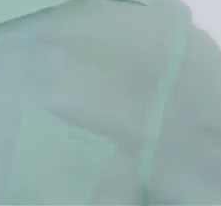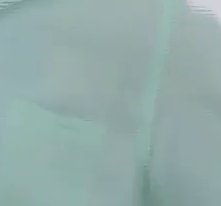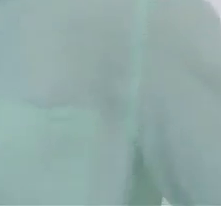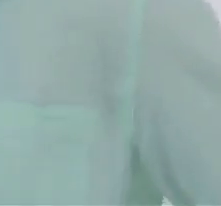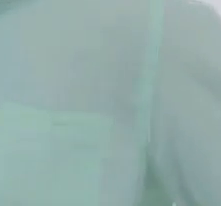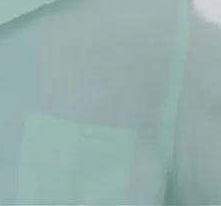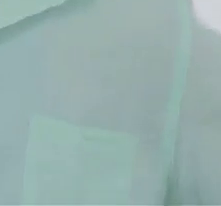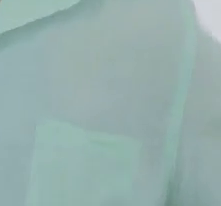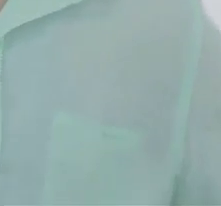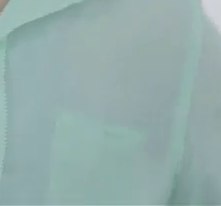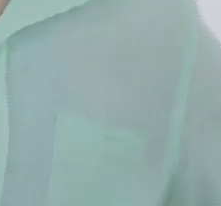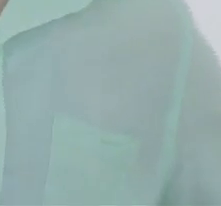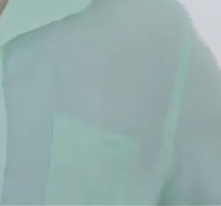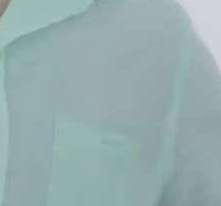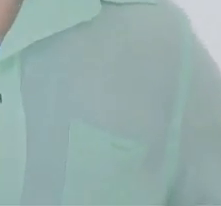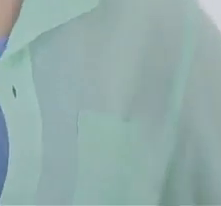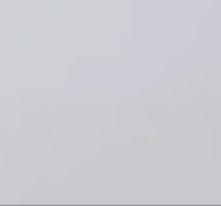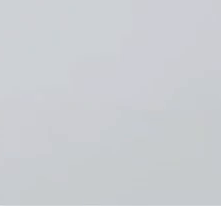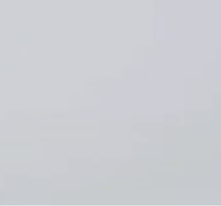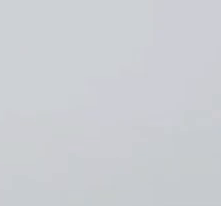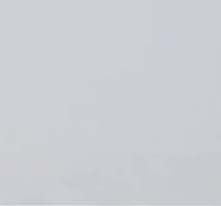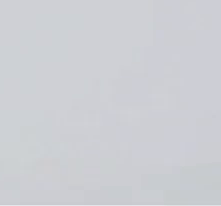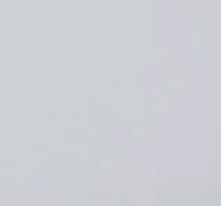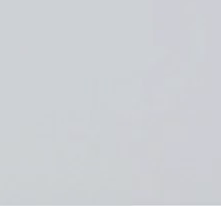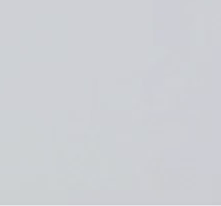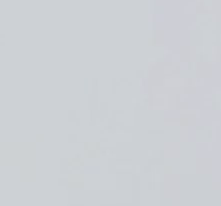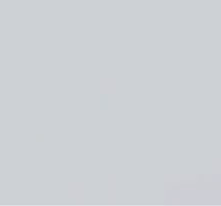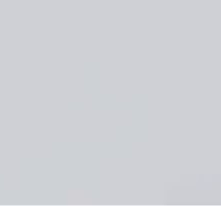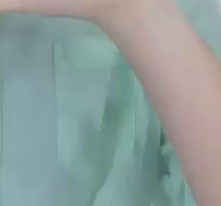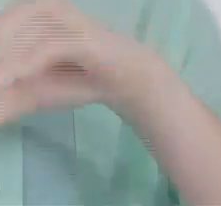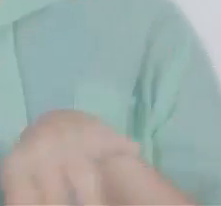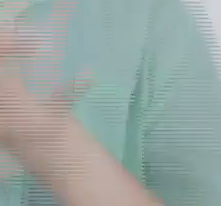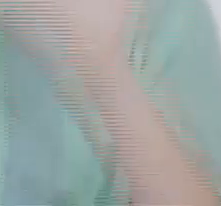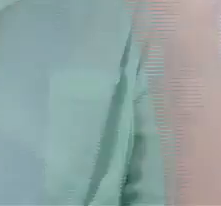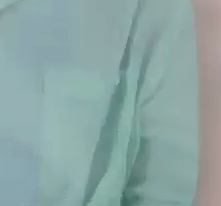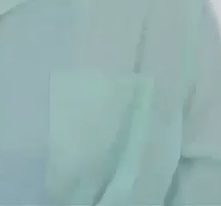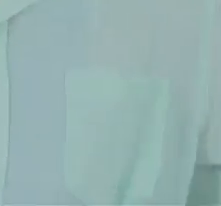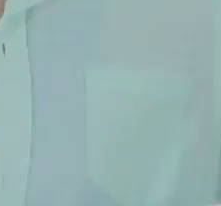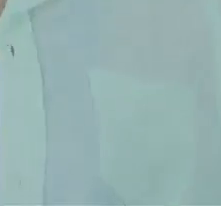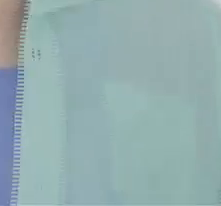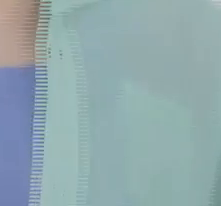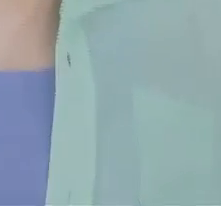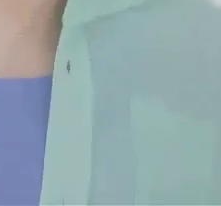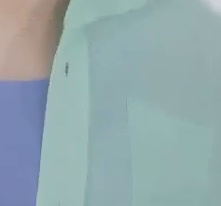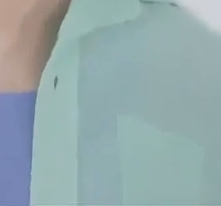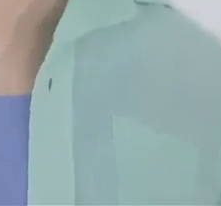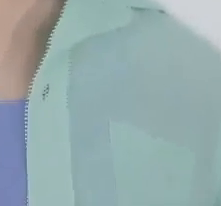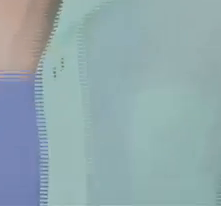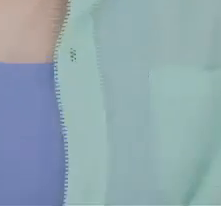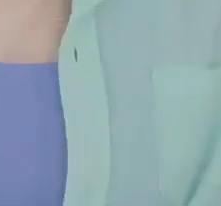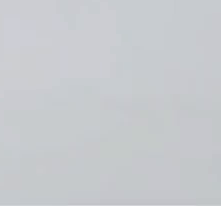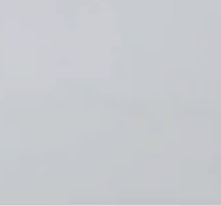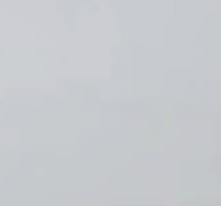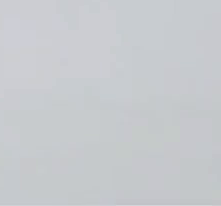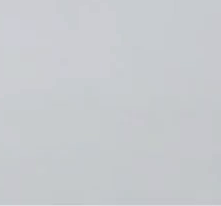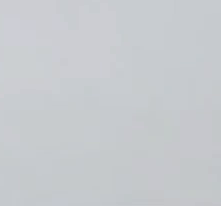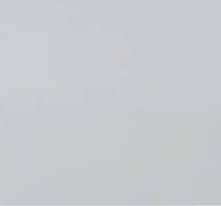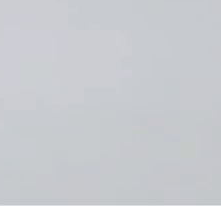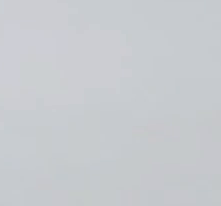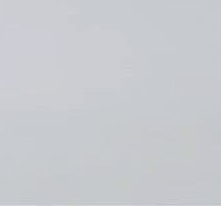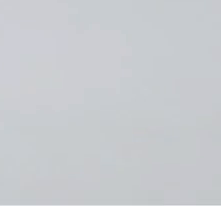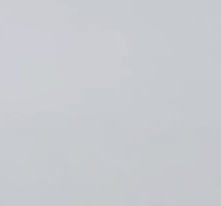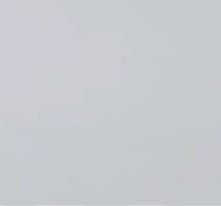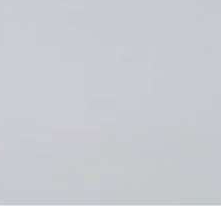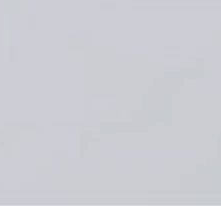jeli mencari cinta, cinta bersemi saat pandemi. Oh, masker